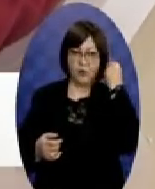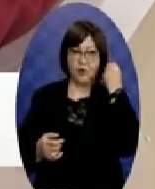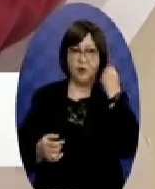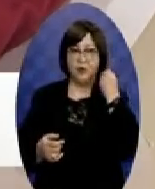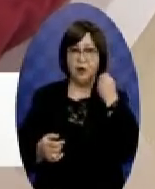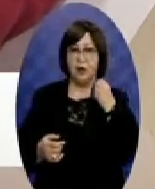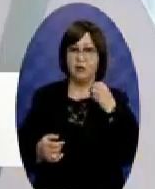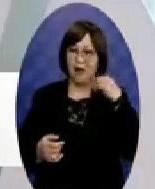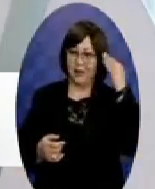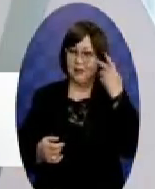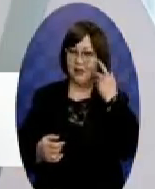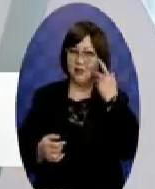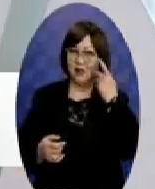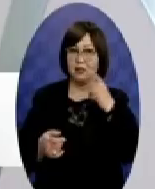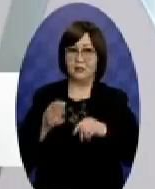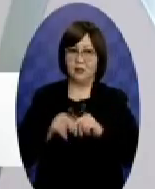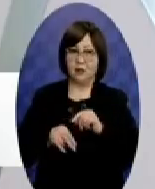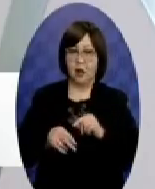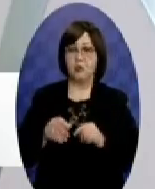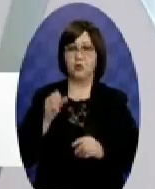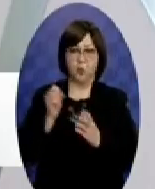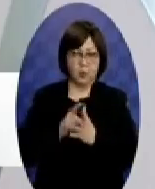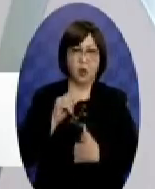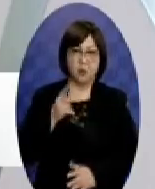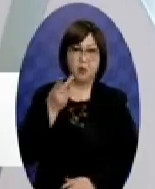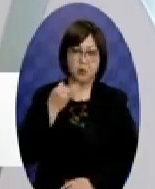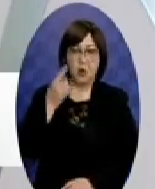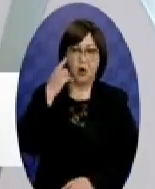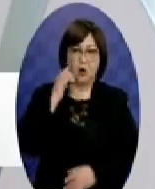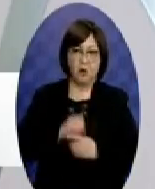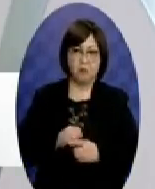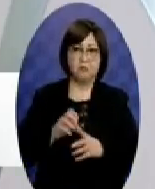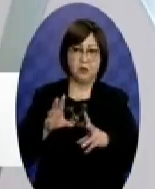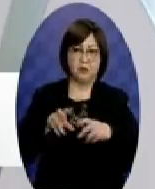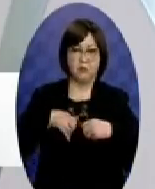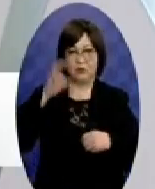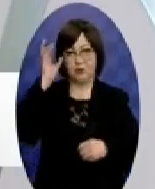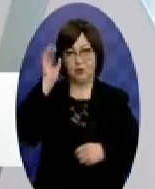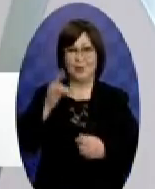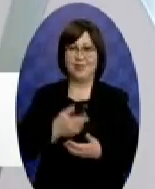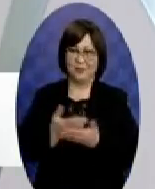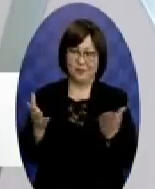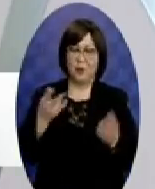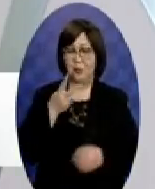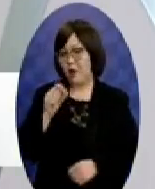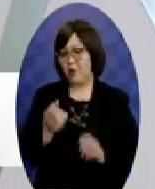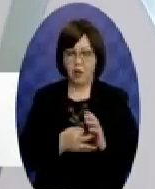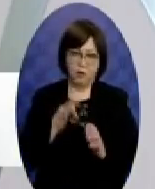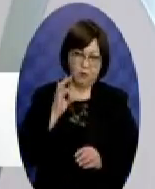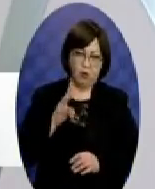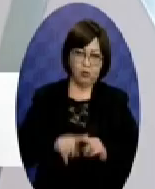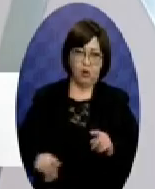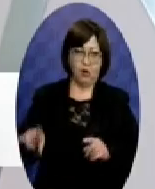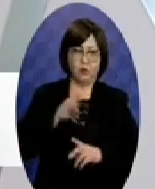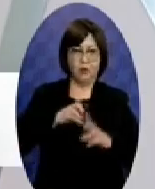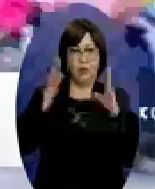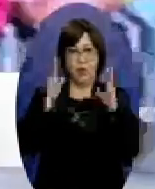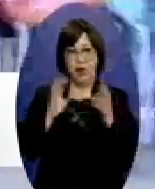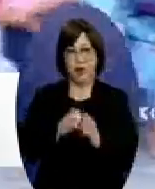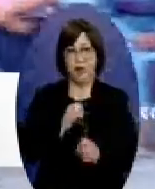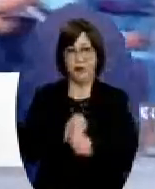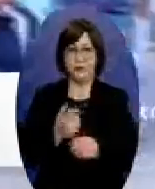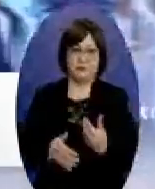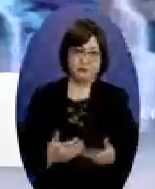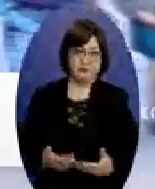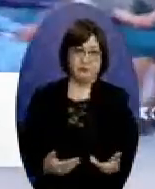ач тусыг бол тэр болсноос мэдрээд гарах боломжтой байгаа. 18 оны хувьд гэхээр бид орон нутгаар чиглэсэн үйлчлэг онцлогоо бол ерөнхийдөө эхлүүлсэн.